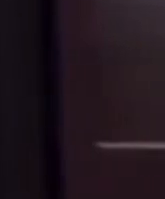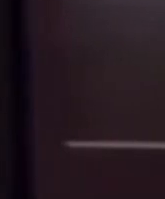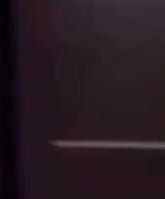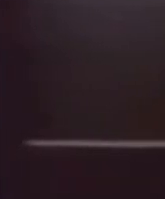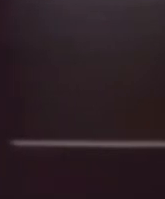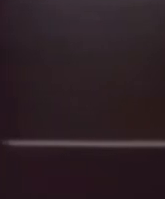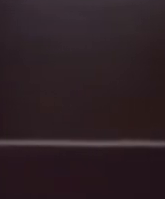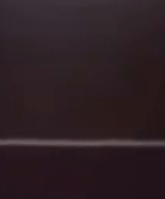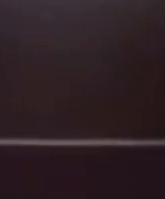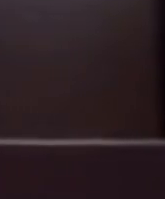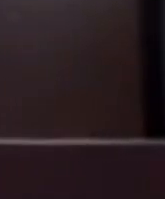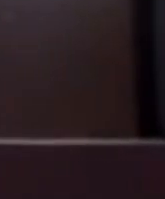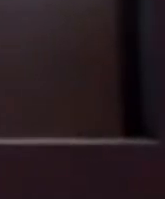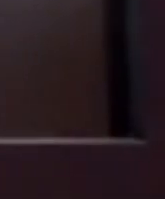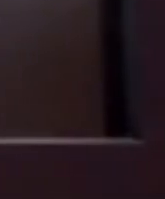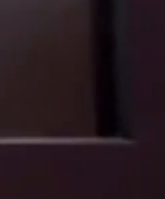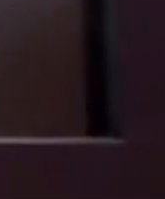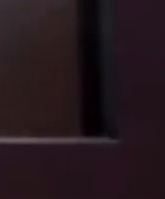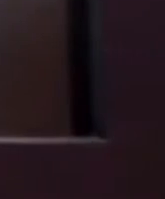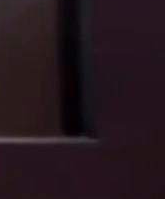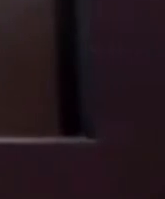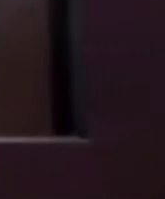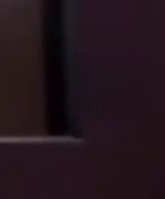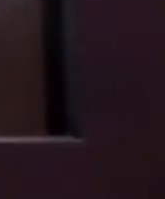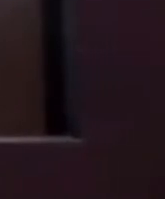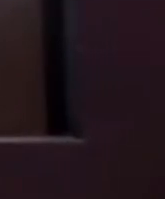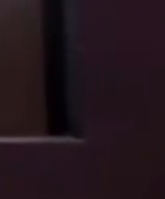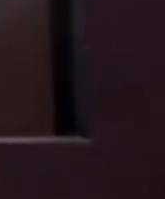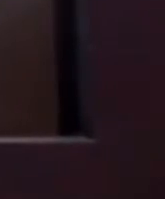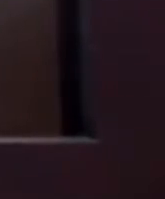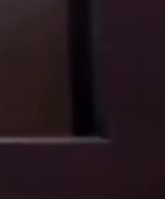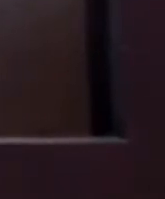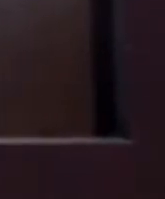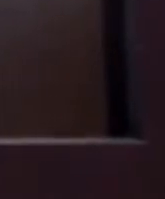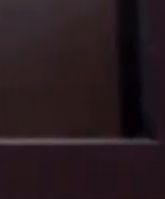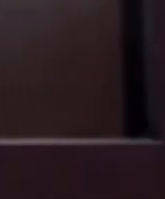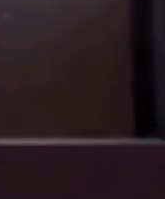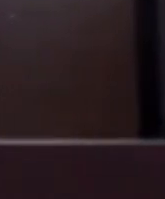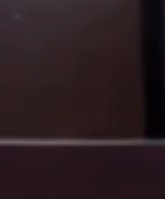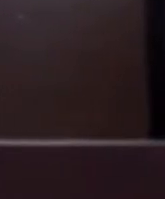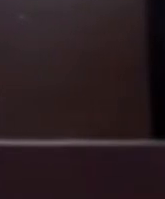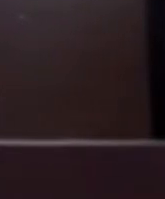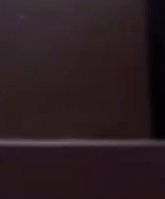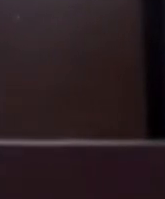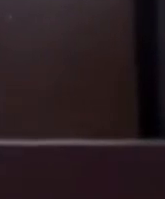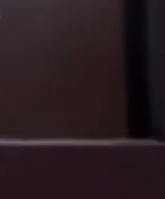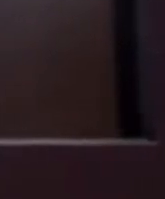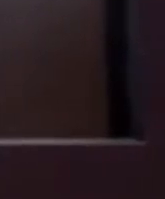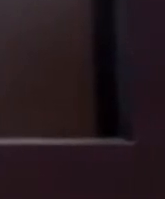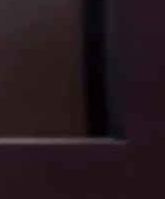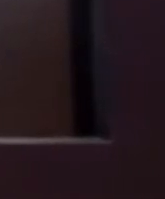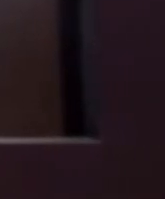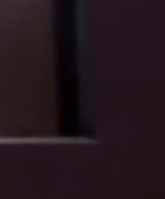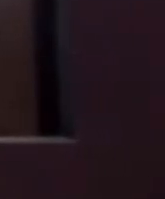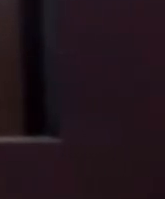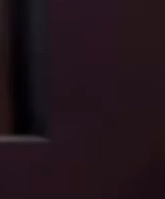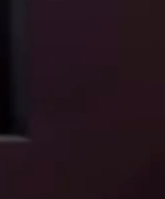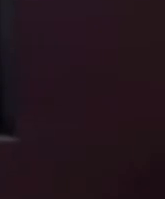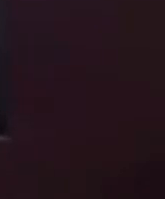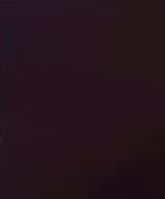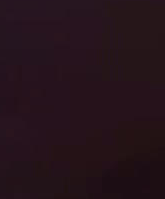kila nyumba iliyokuwa na alama ya damu kwenye milango, mimo ya milango, imehifadhiwa.